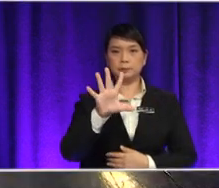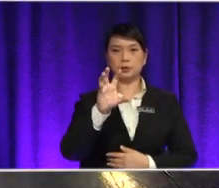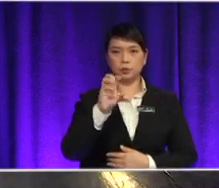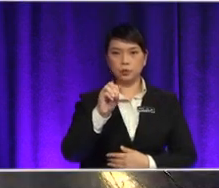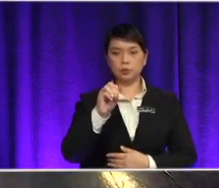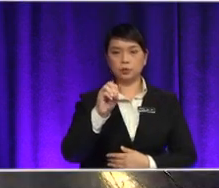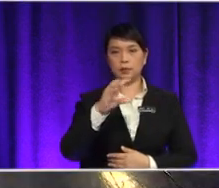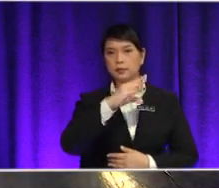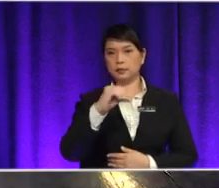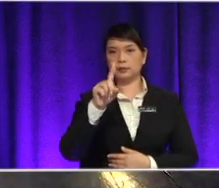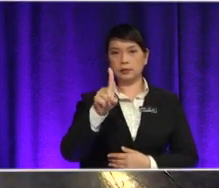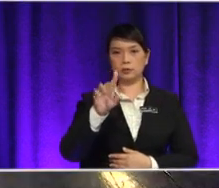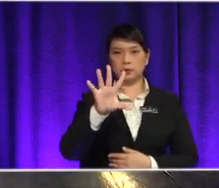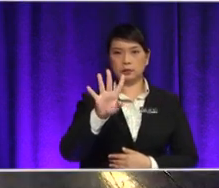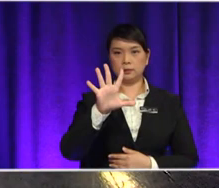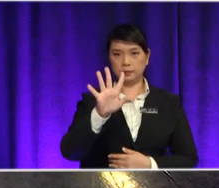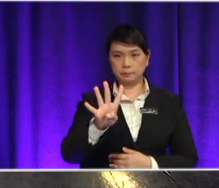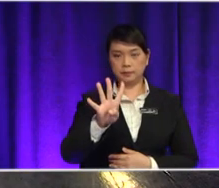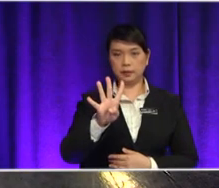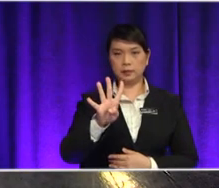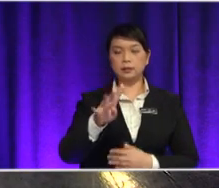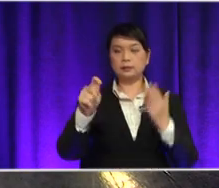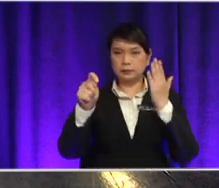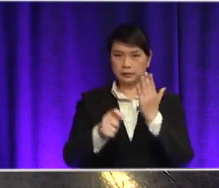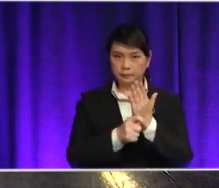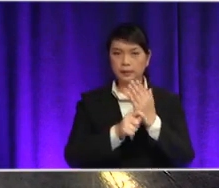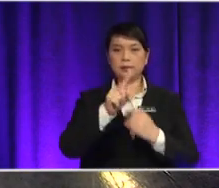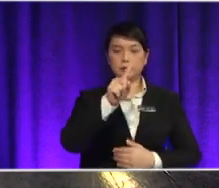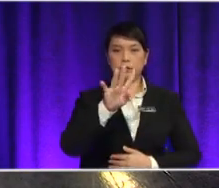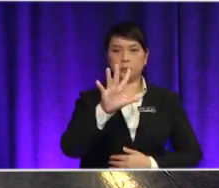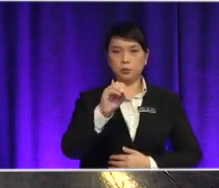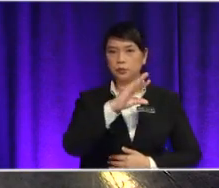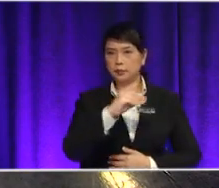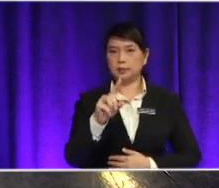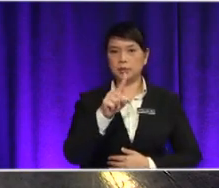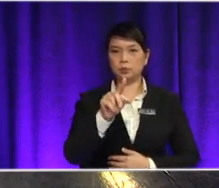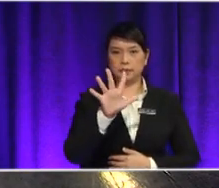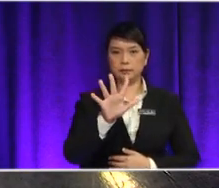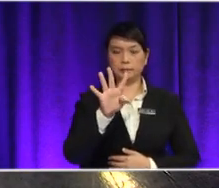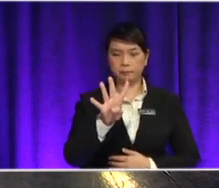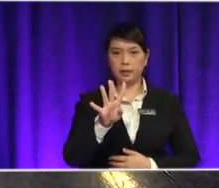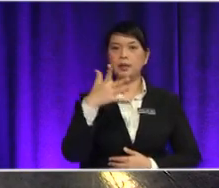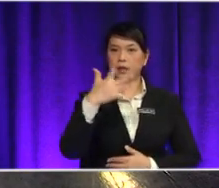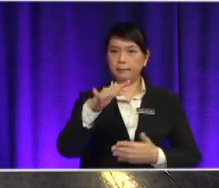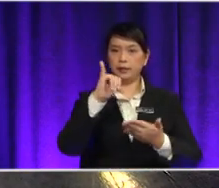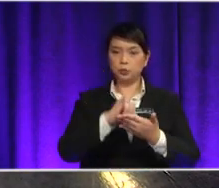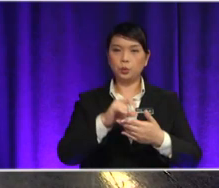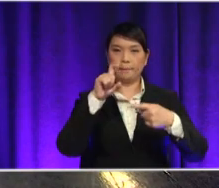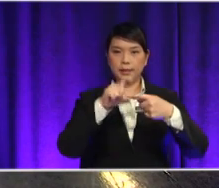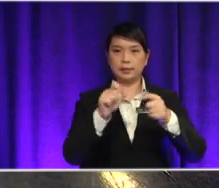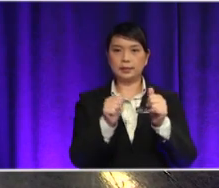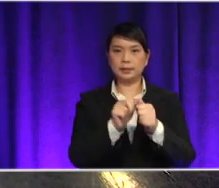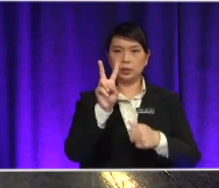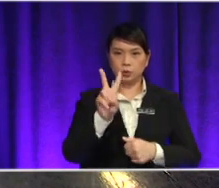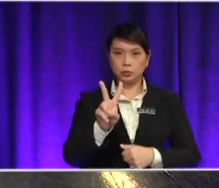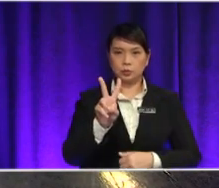dapatkan hasil tambah kemudian bahagi dua. Ada tak murid yang dah dapat? Titik tengah.